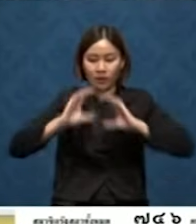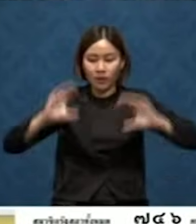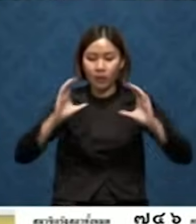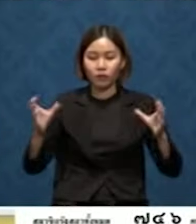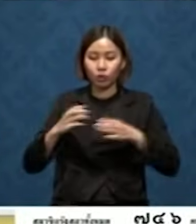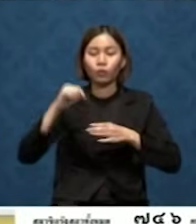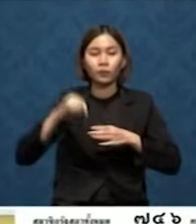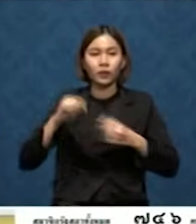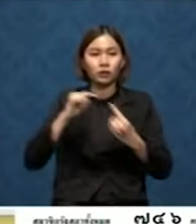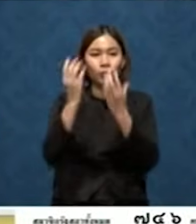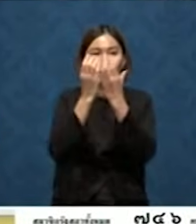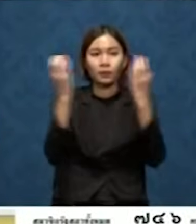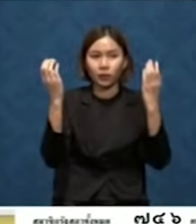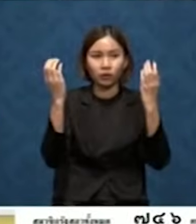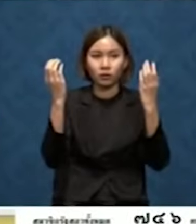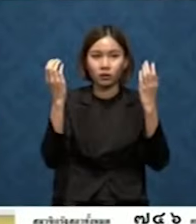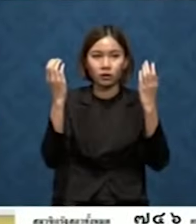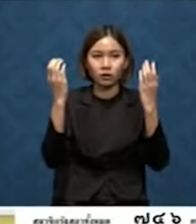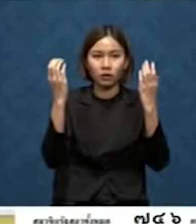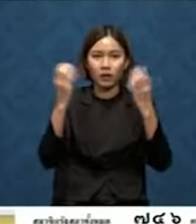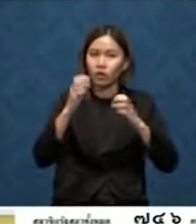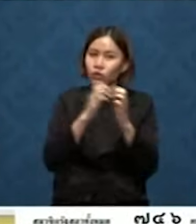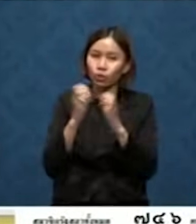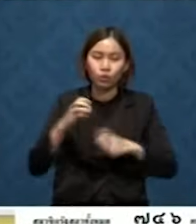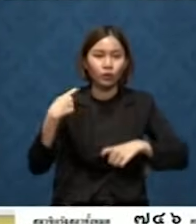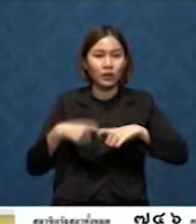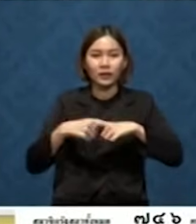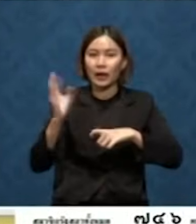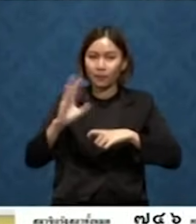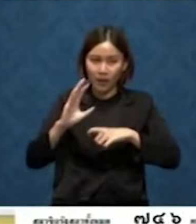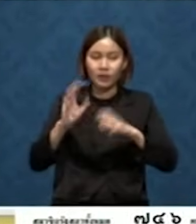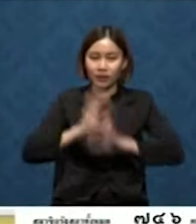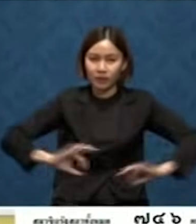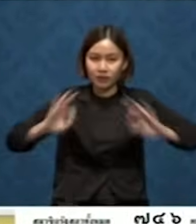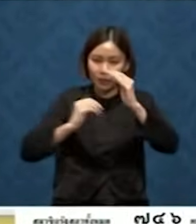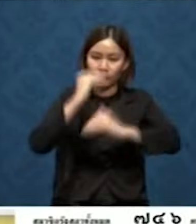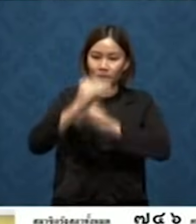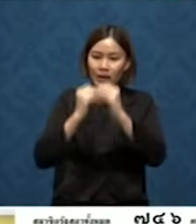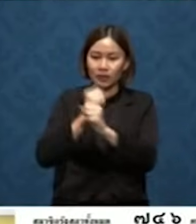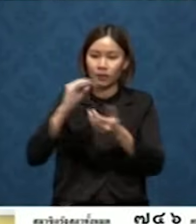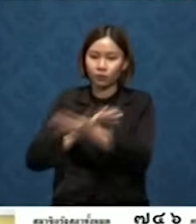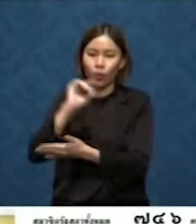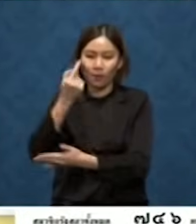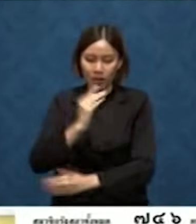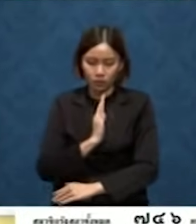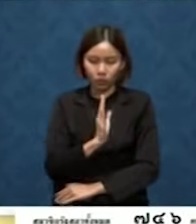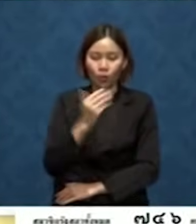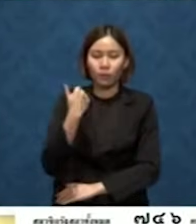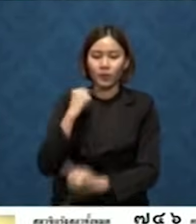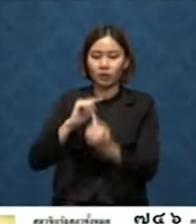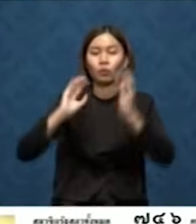เรื่องรัฐธรรมนูญไม่ควรจะมีอะไรที่ซับซ้อนไปกว่าการเดินหน้าสู่การจัดทำรัฐธรรมนูญฉบับใหม่ที่มีความชอบธรรมทาง